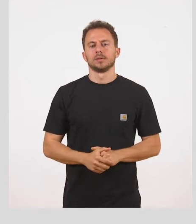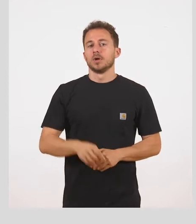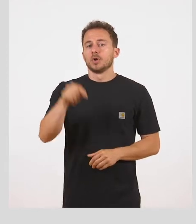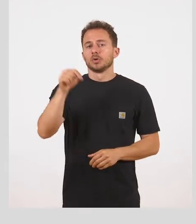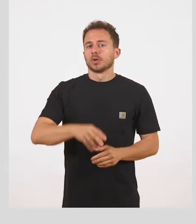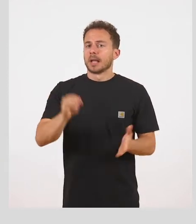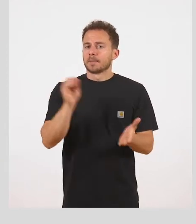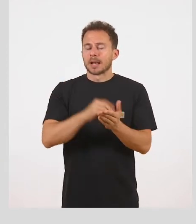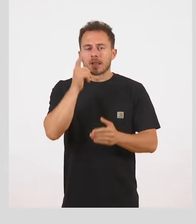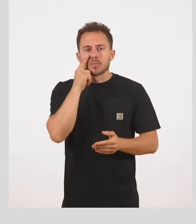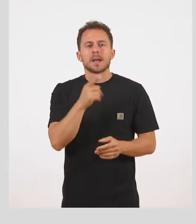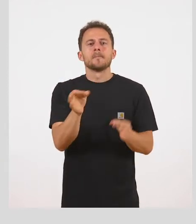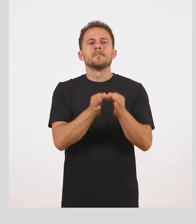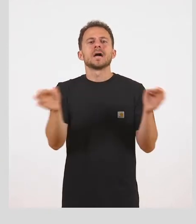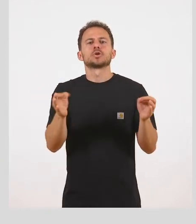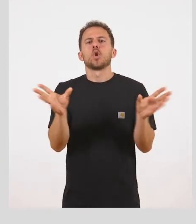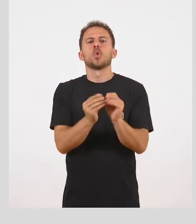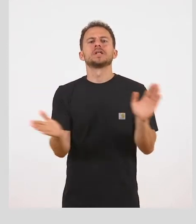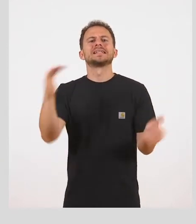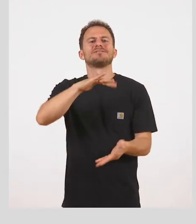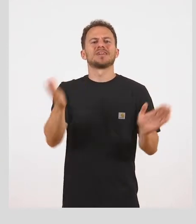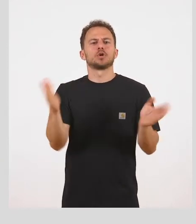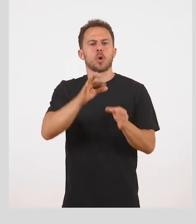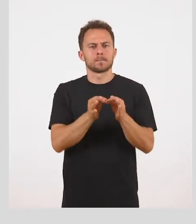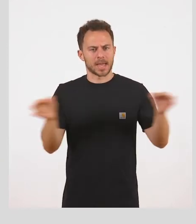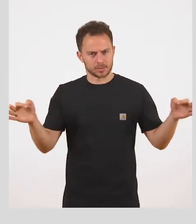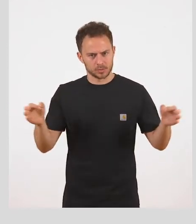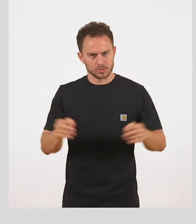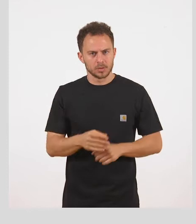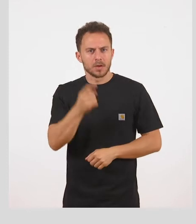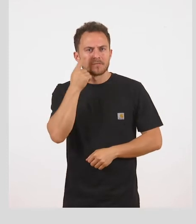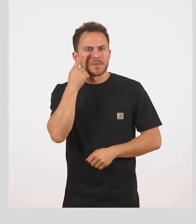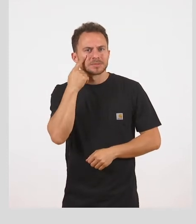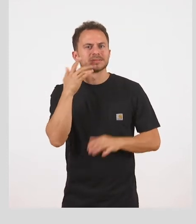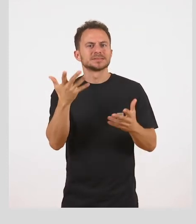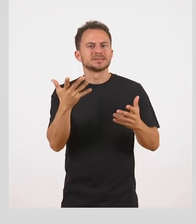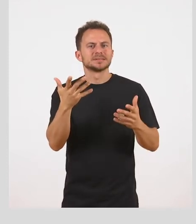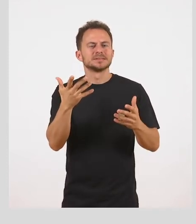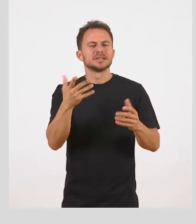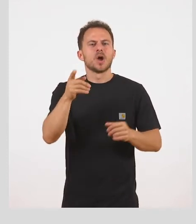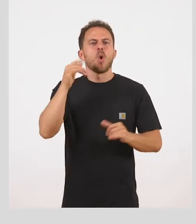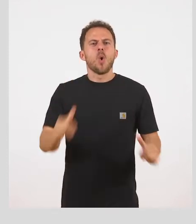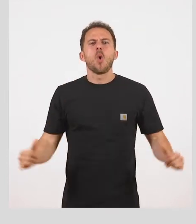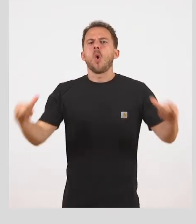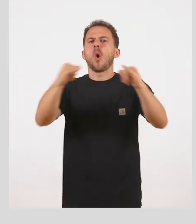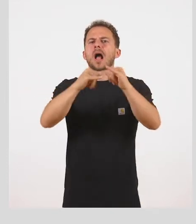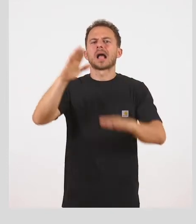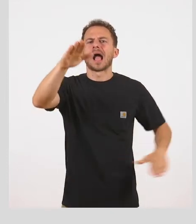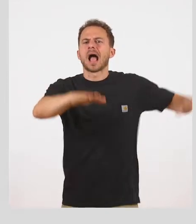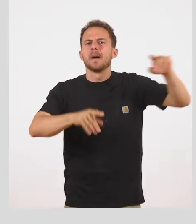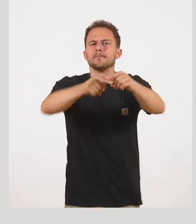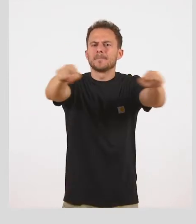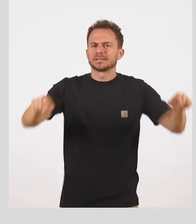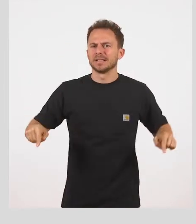Ερχόμαστε πάλι στο κυβικό μέτρο. Ας πάρουμε για παράδειγμα, όπως βλέπουμε στην εικόνα, έχουμε την εξωτερική πισίνα του